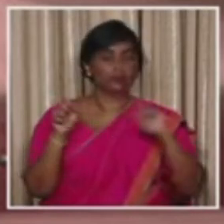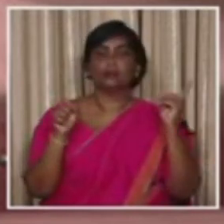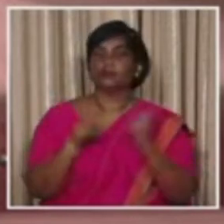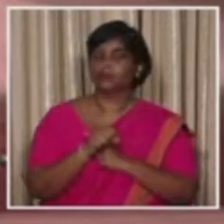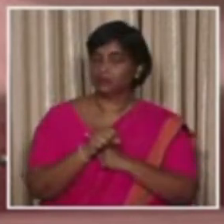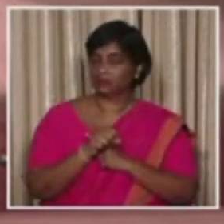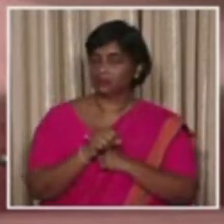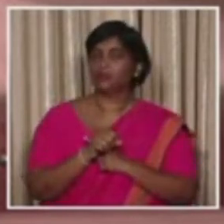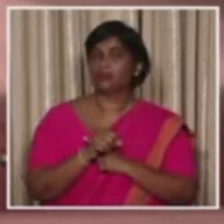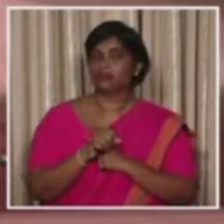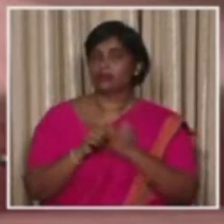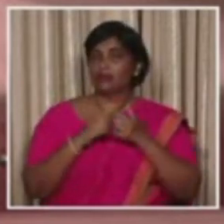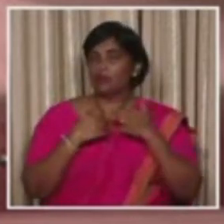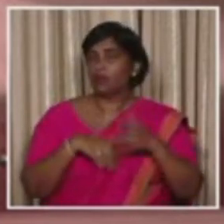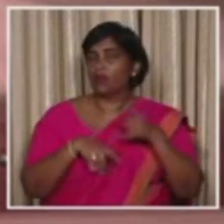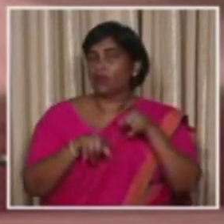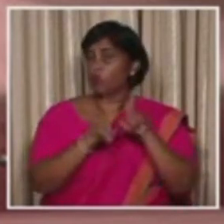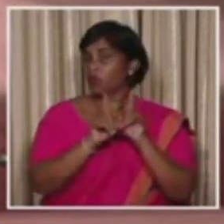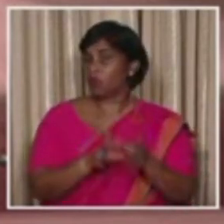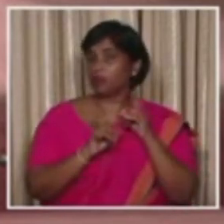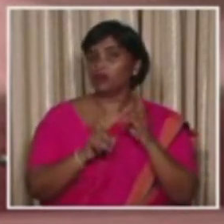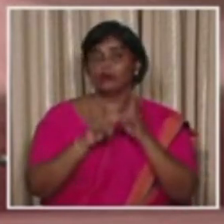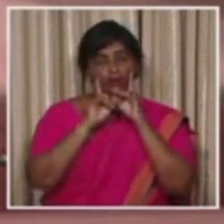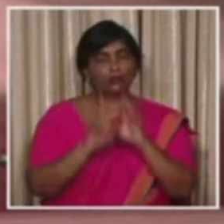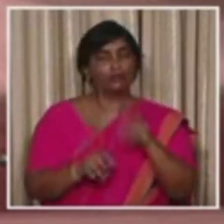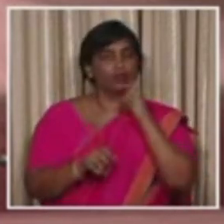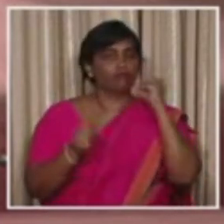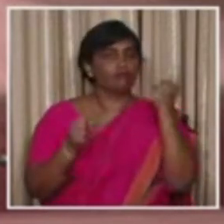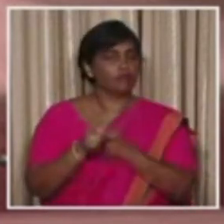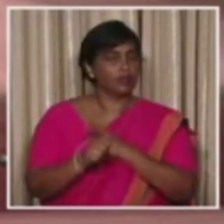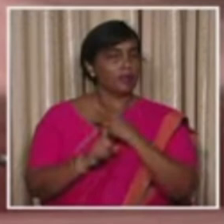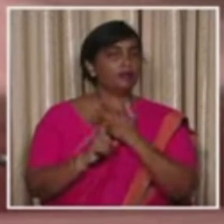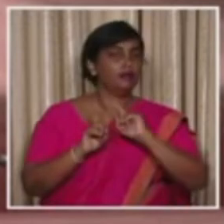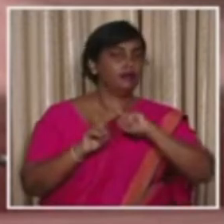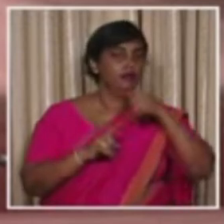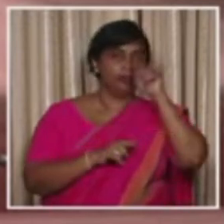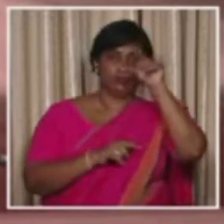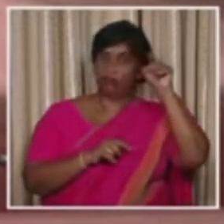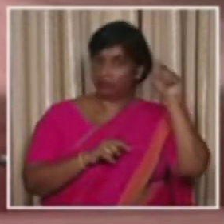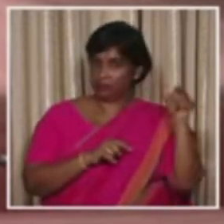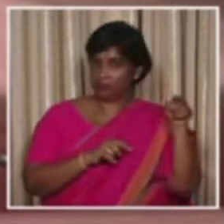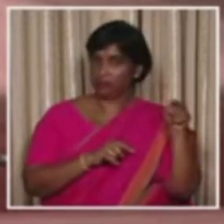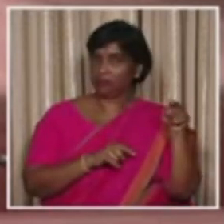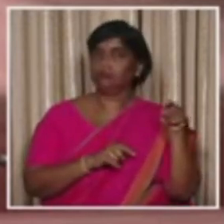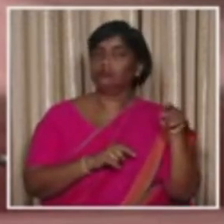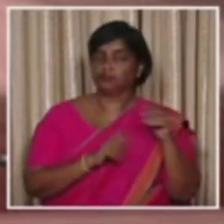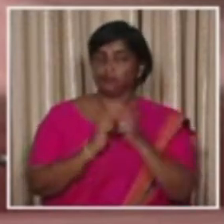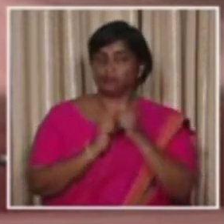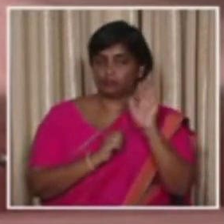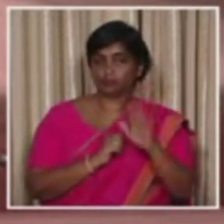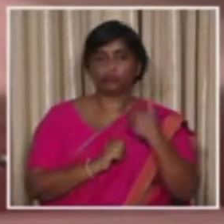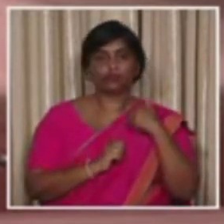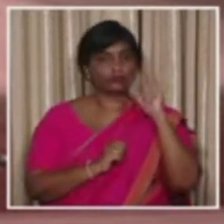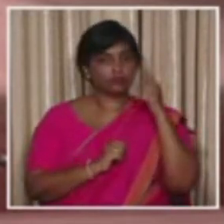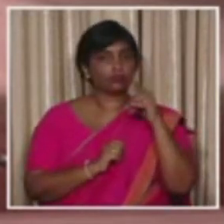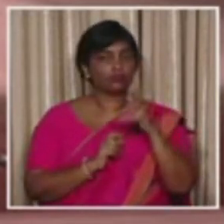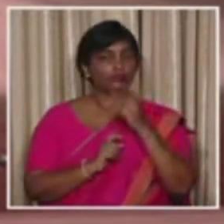நடந்தேறியிருக்கின்றதோ அதே போன்று எந்தவித வேறுபாடுமின்றி இஸ்ரேலியர்களால்